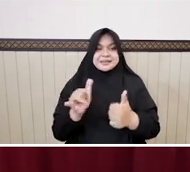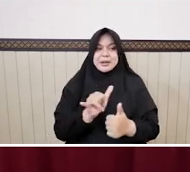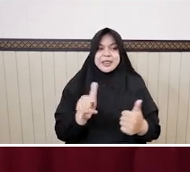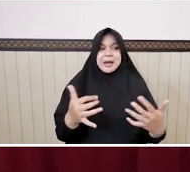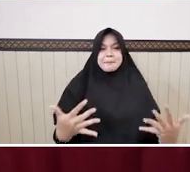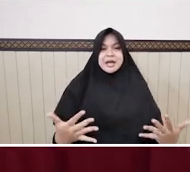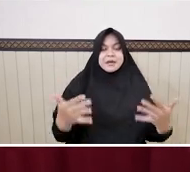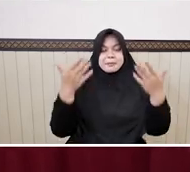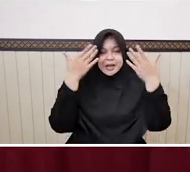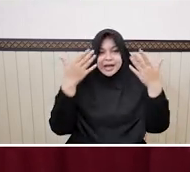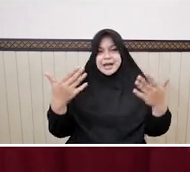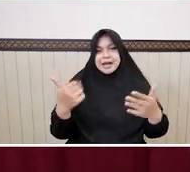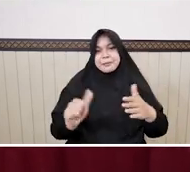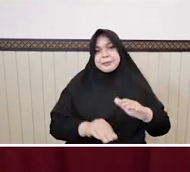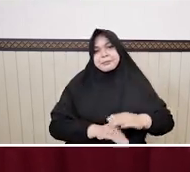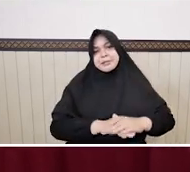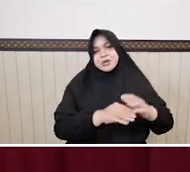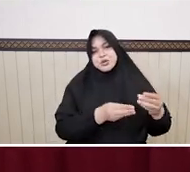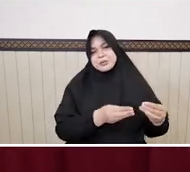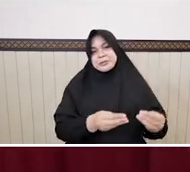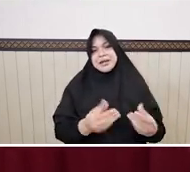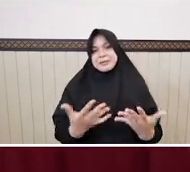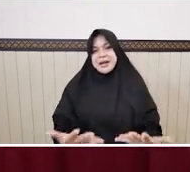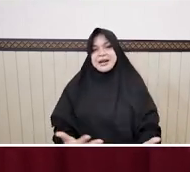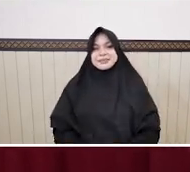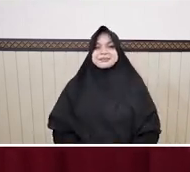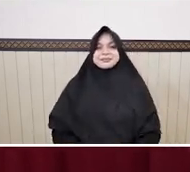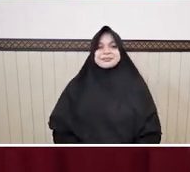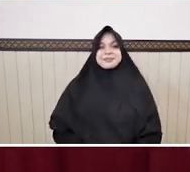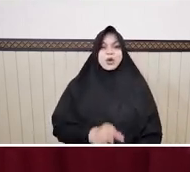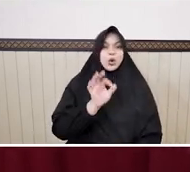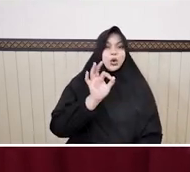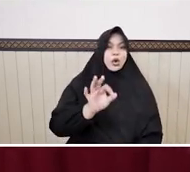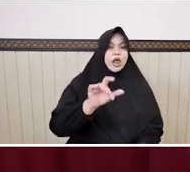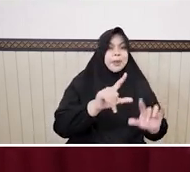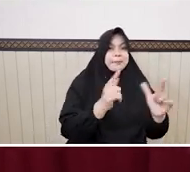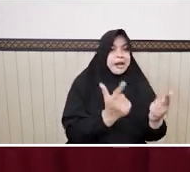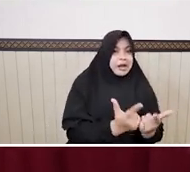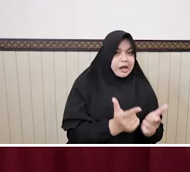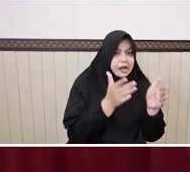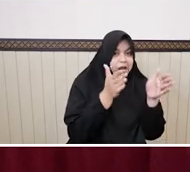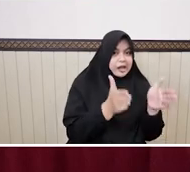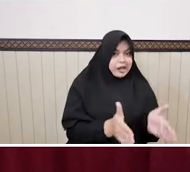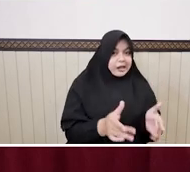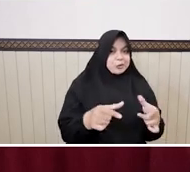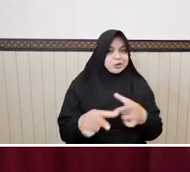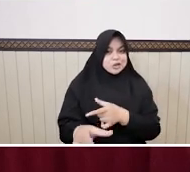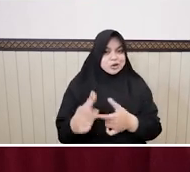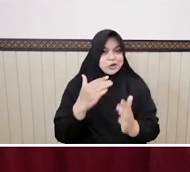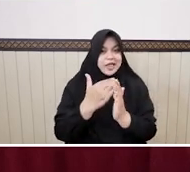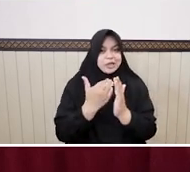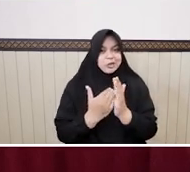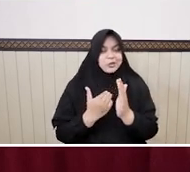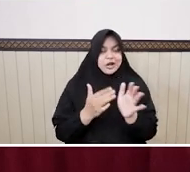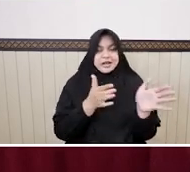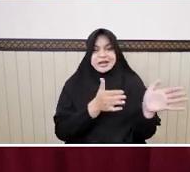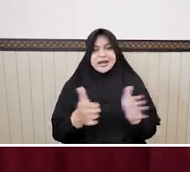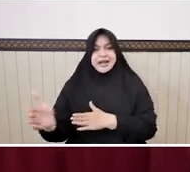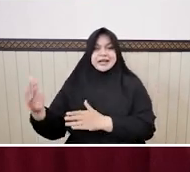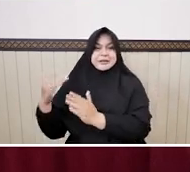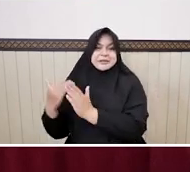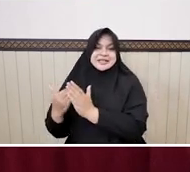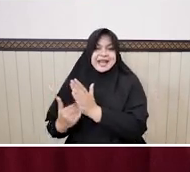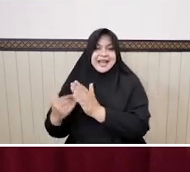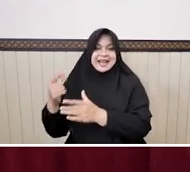Gimana sih cara memenuhinya betul silakan bukan nih baik secara kelembagaan prosedur peraturan dan kebijakan